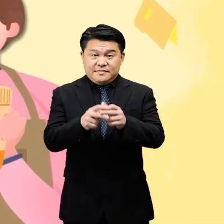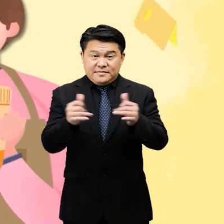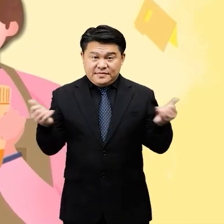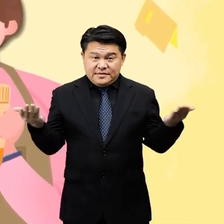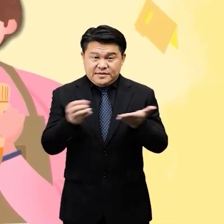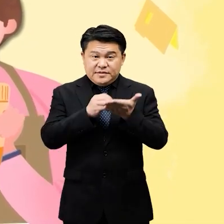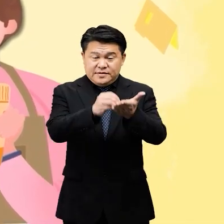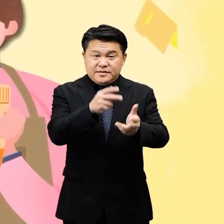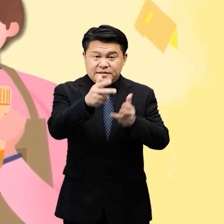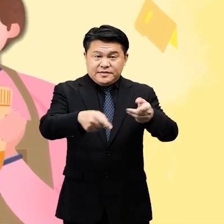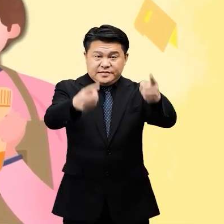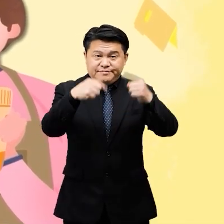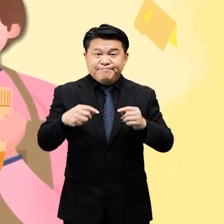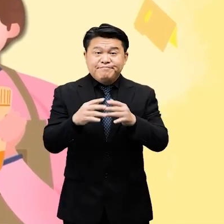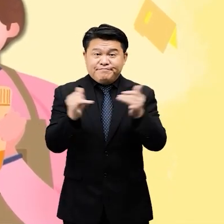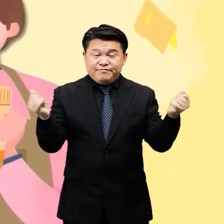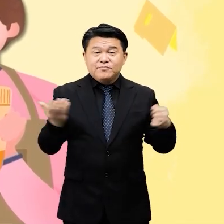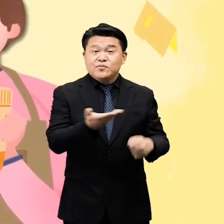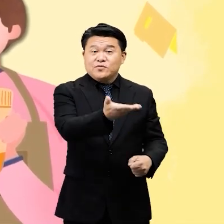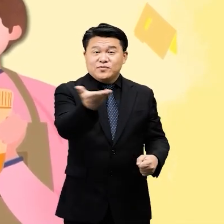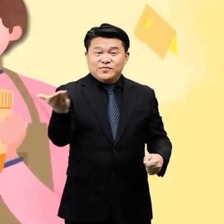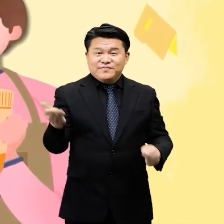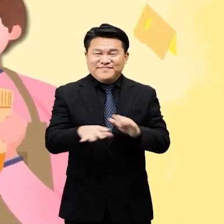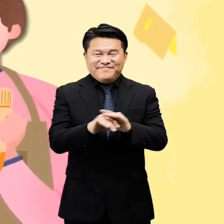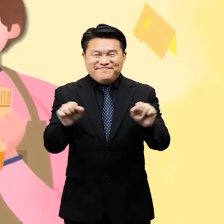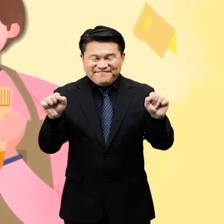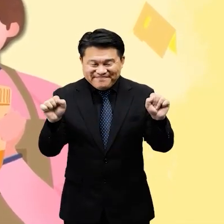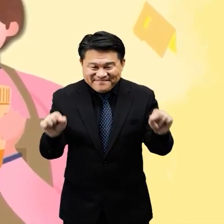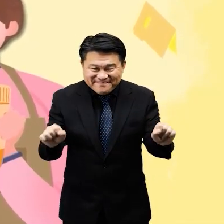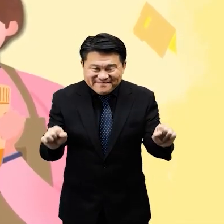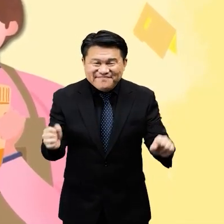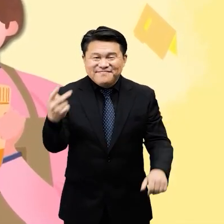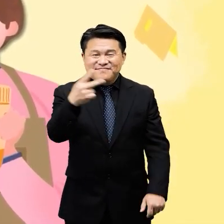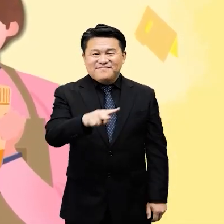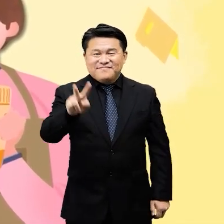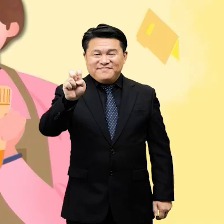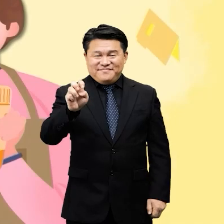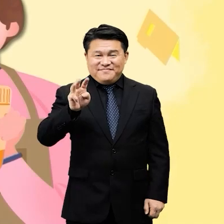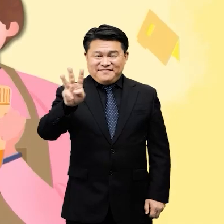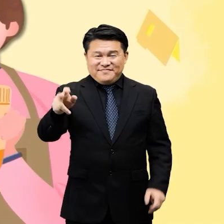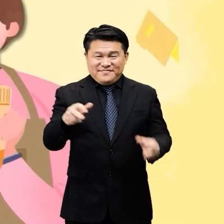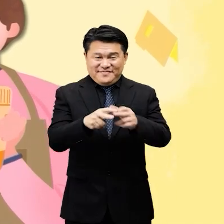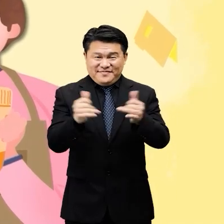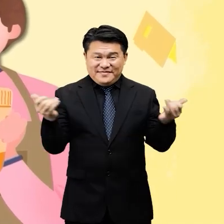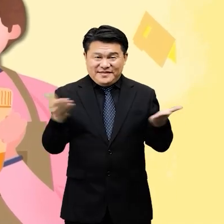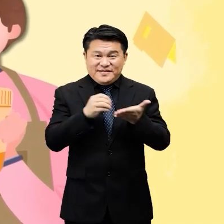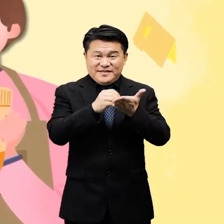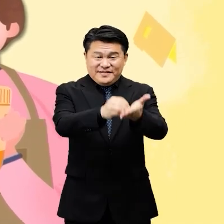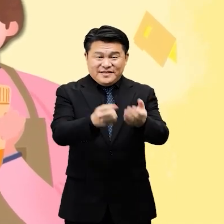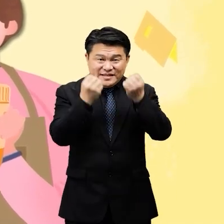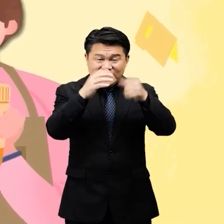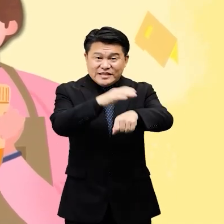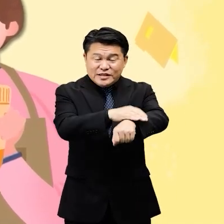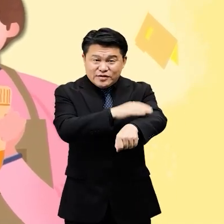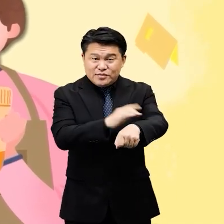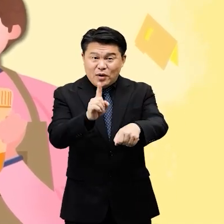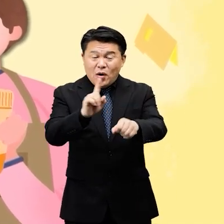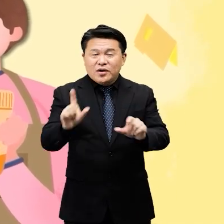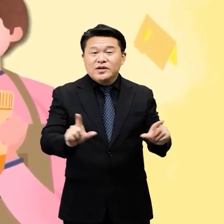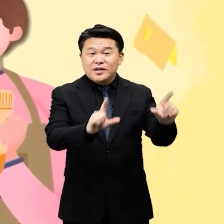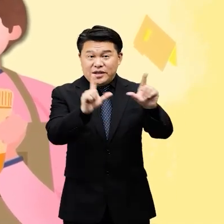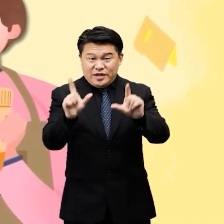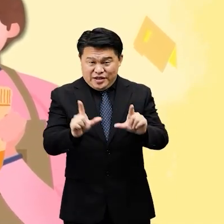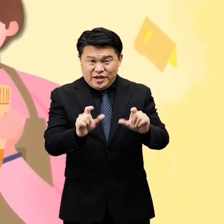장애인 일자리 사업 참여자 여러분, 안녕하세요. 2023년 장애인 일자리 신규 직무인